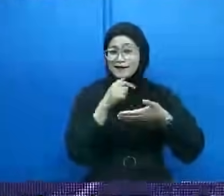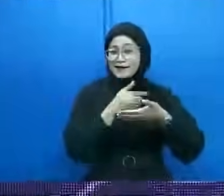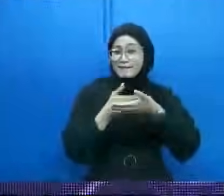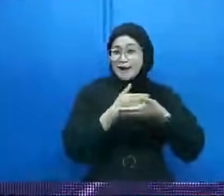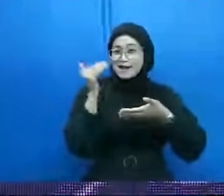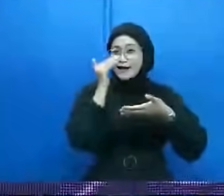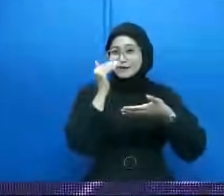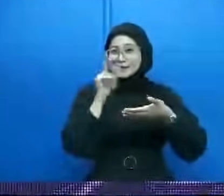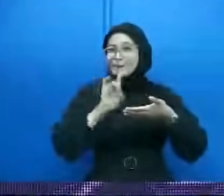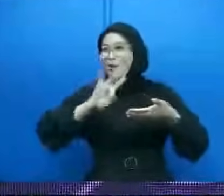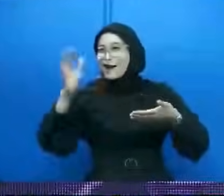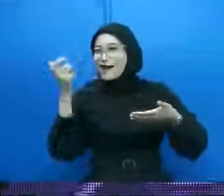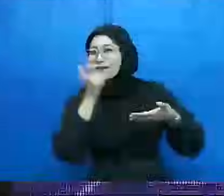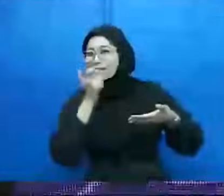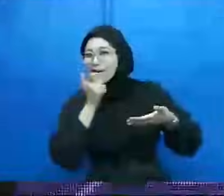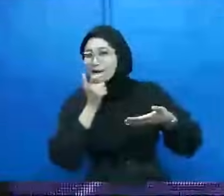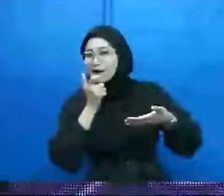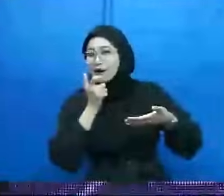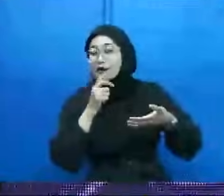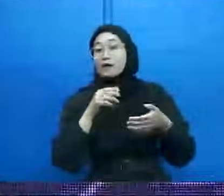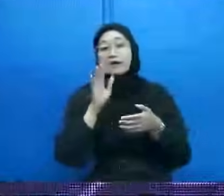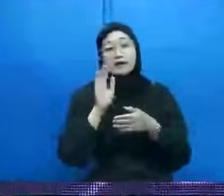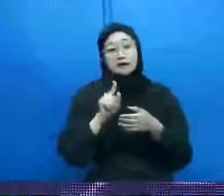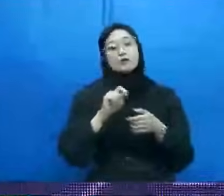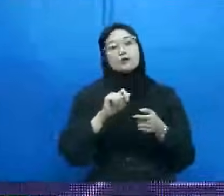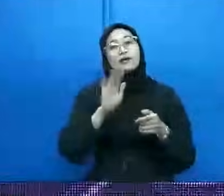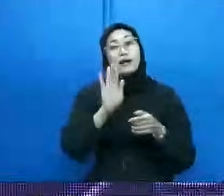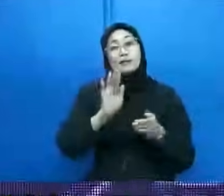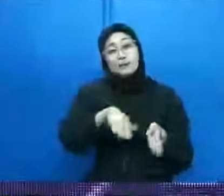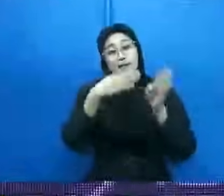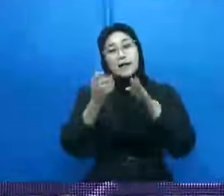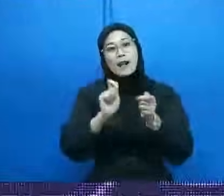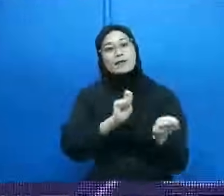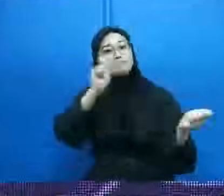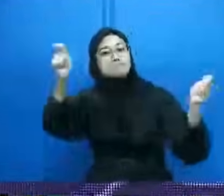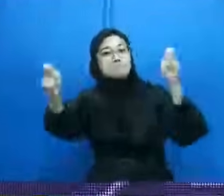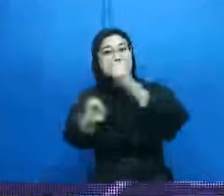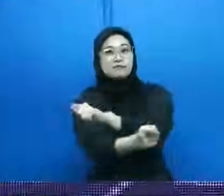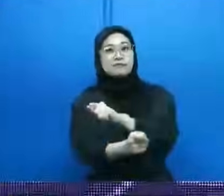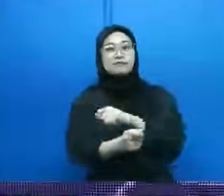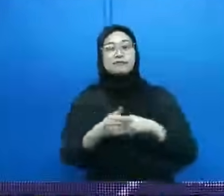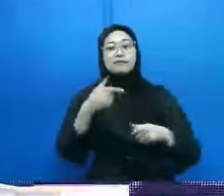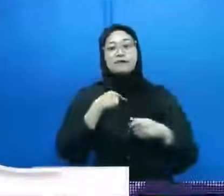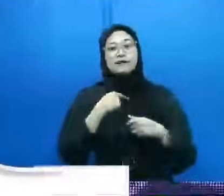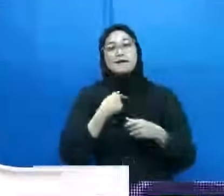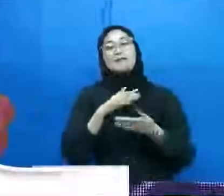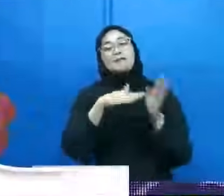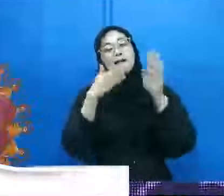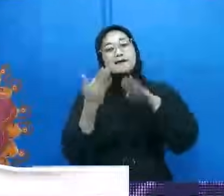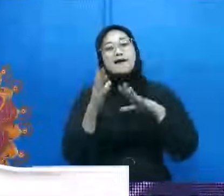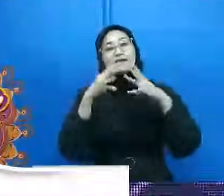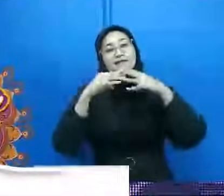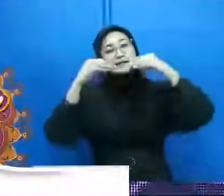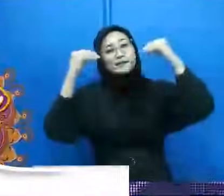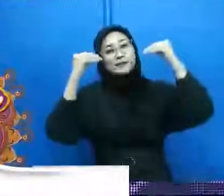orang. Dan itu harus kita balik. Saat kita pulang, kita tukar. Kita yang tertawa, mereka yang menangisi kepergian